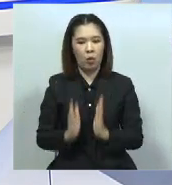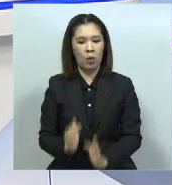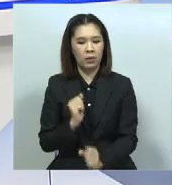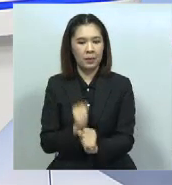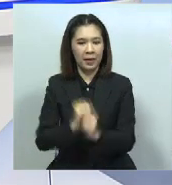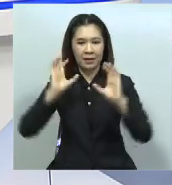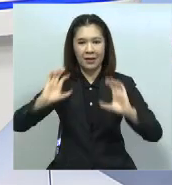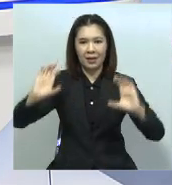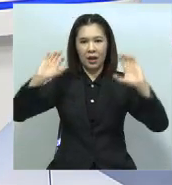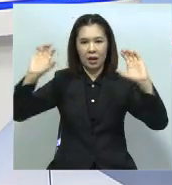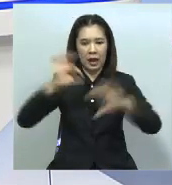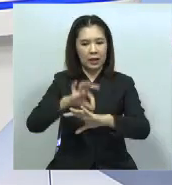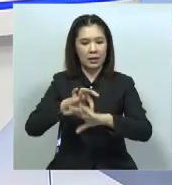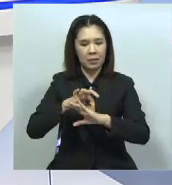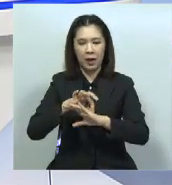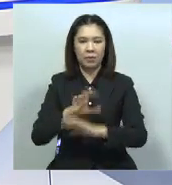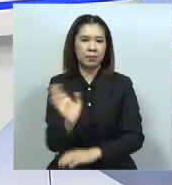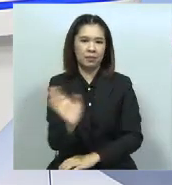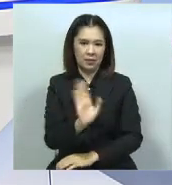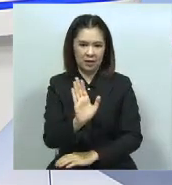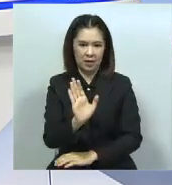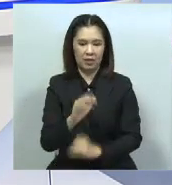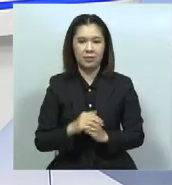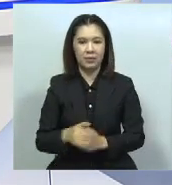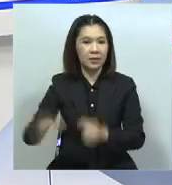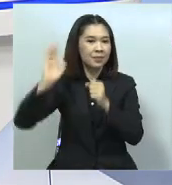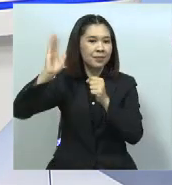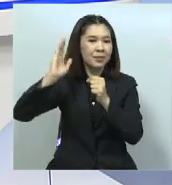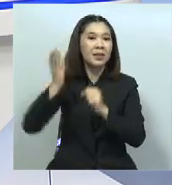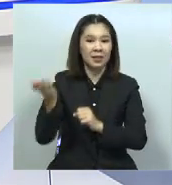านข้าราชการแล้วก็พนักงานของรัฐนั่นเองที่มีการอภิปรายไปเมื่อสักครู่นี้นะคะ